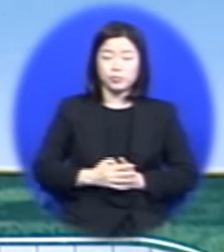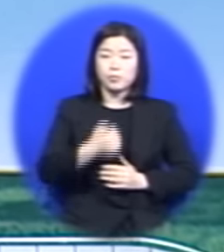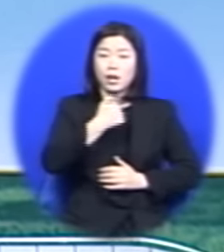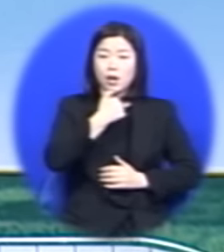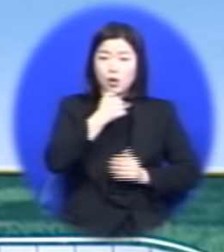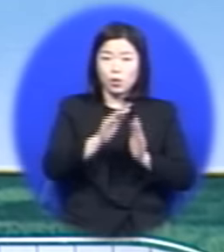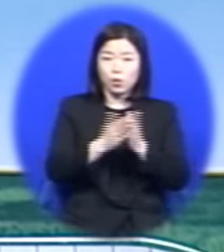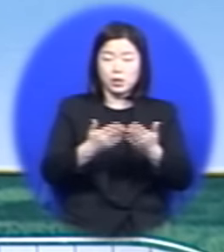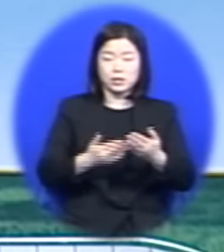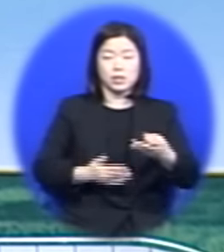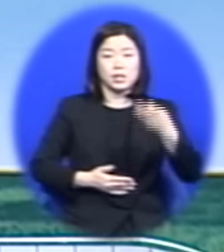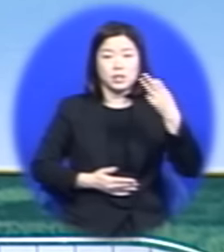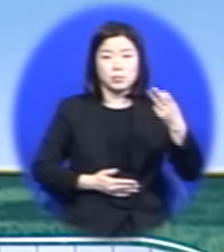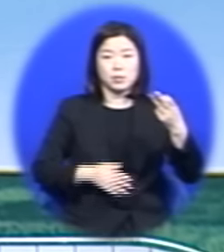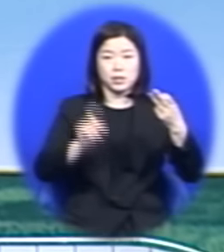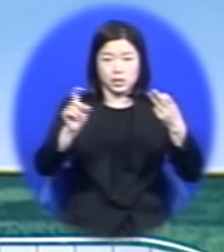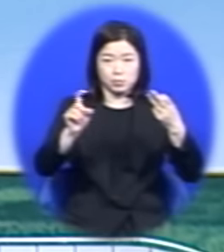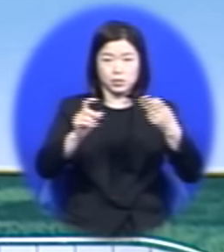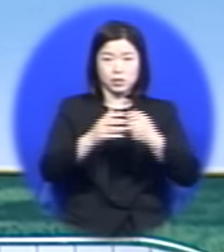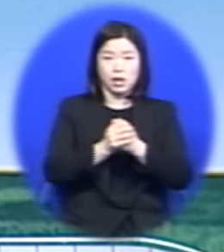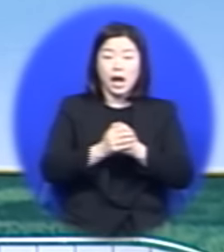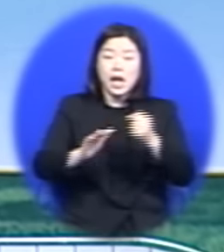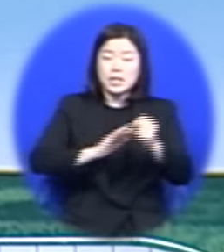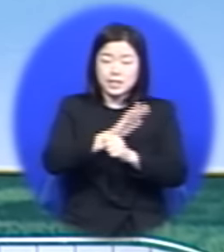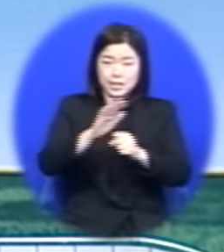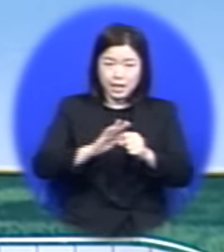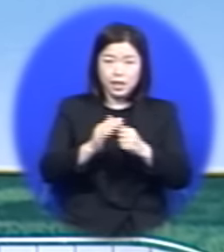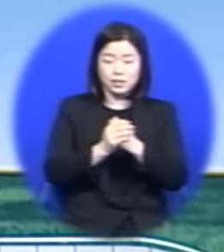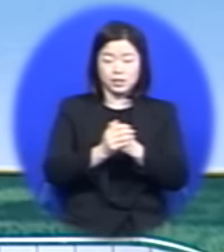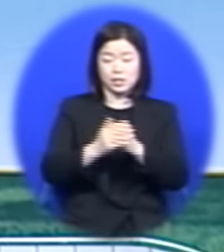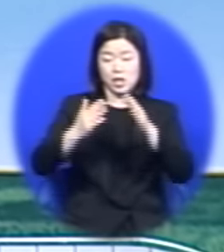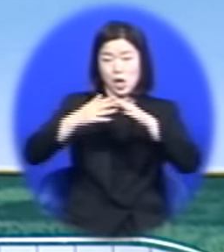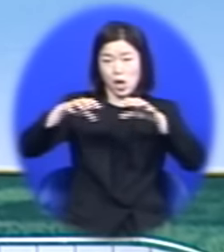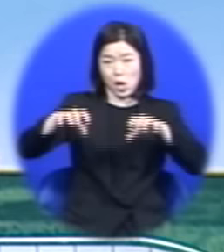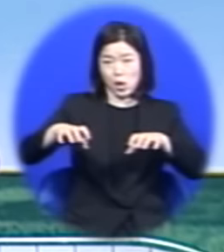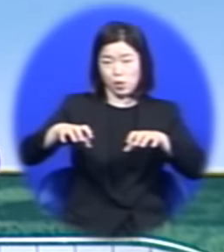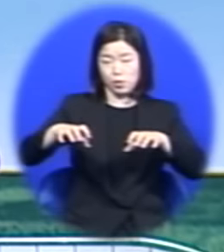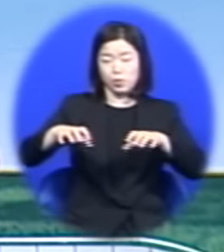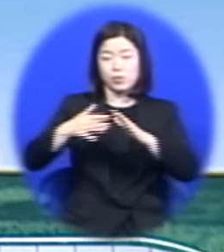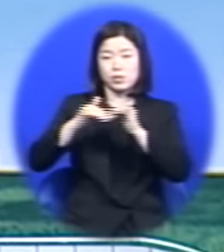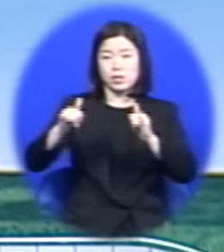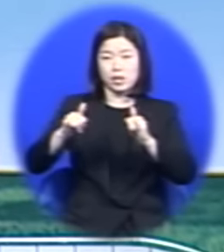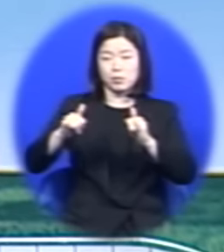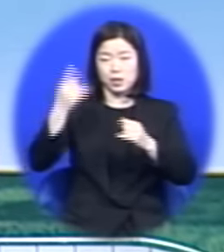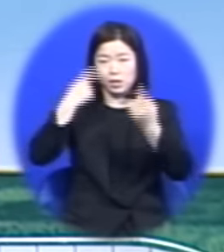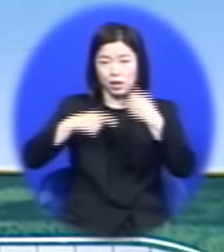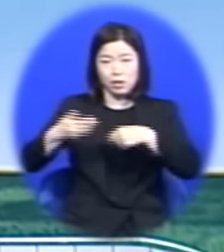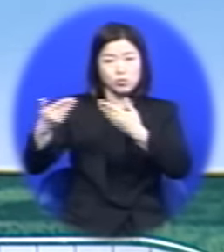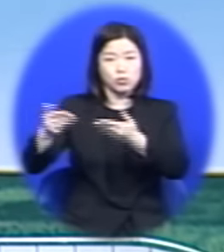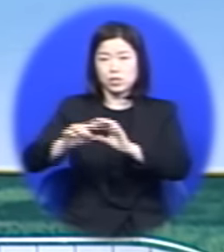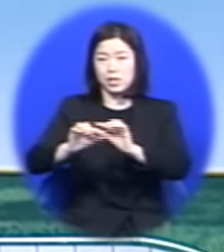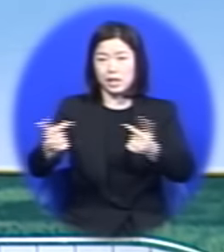로마서 13장 10절에 사랑은 이웃에게 해를 입히지 않습니다.